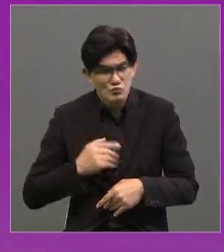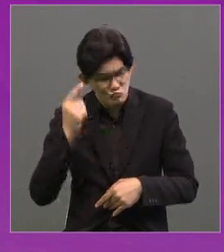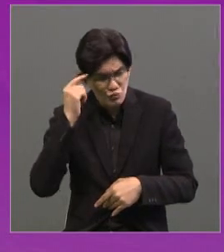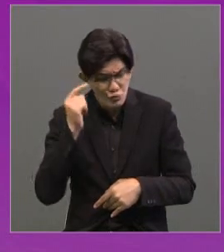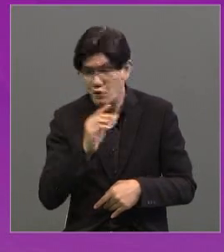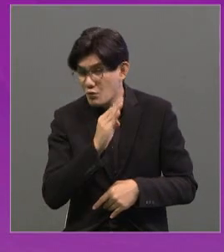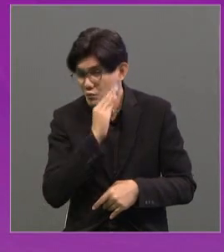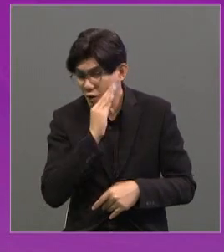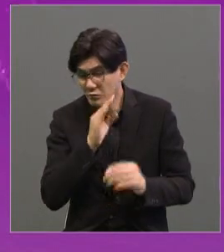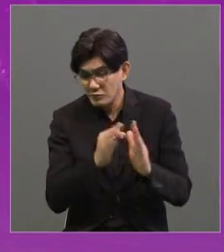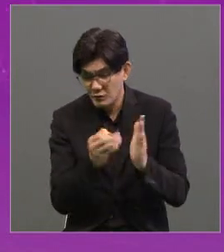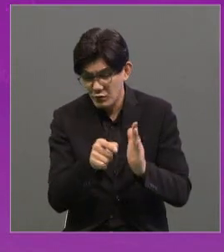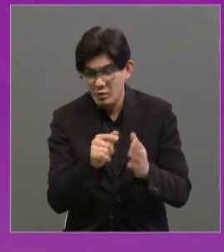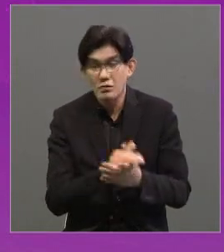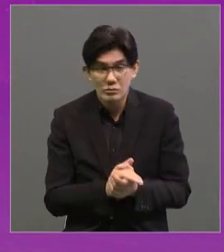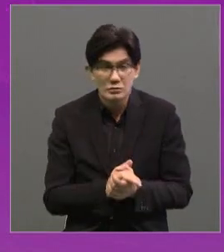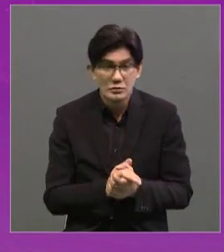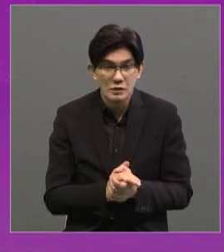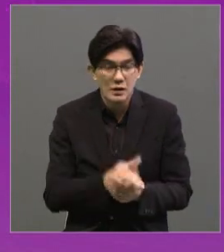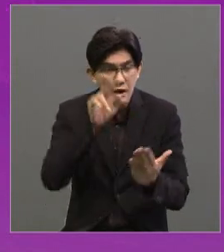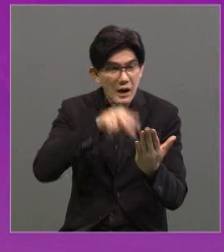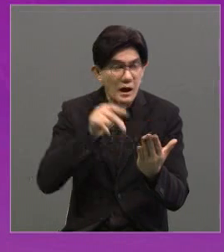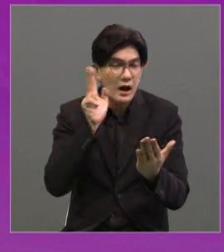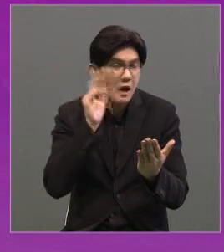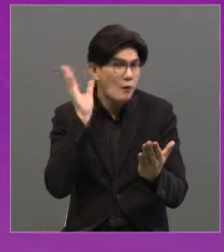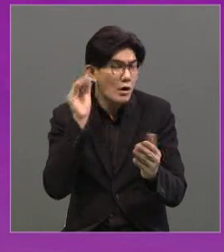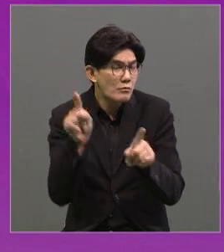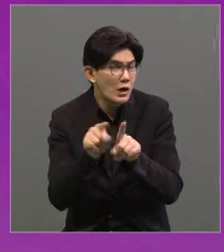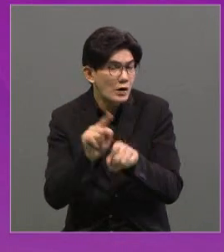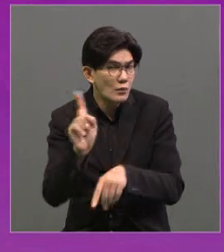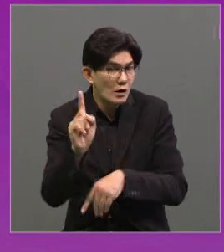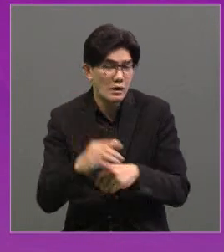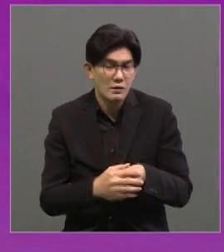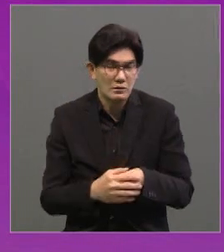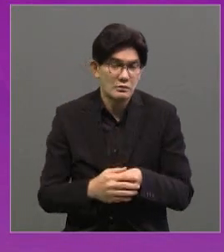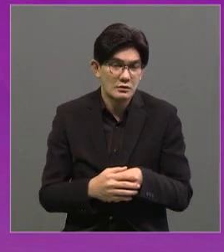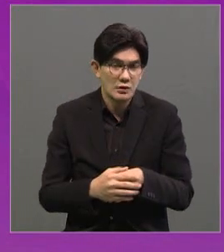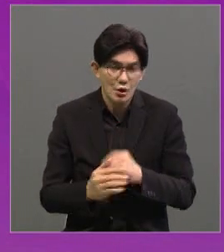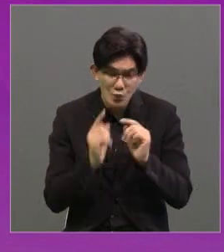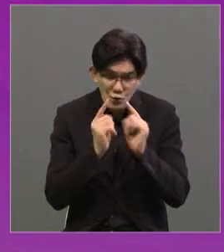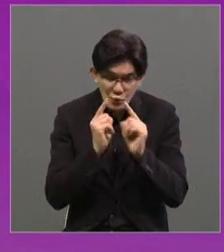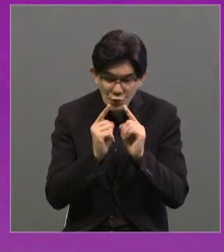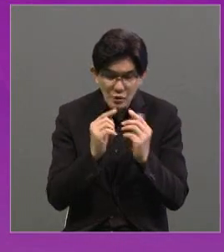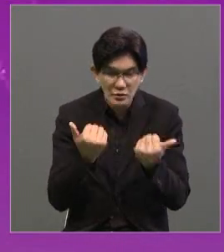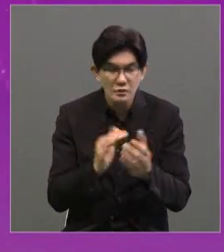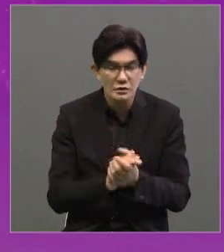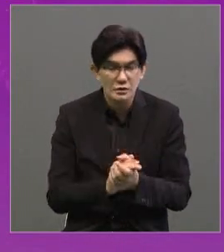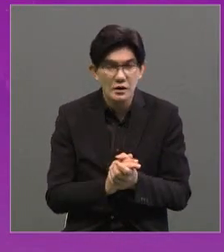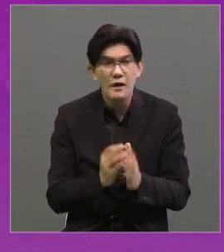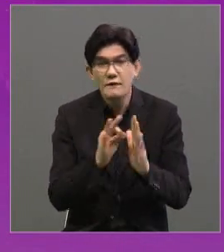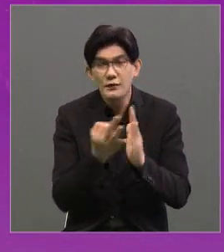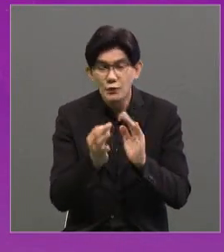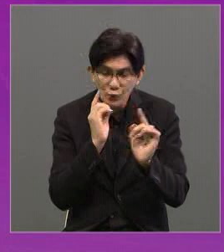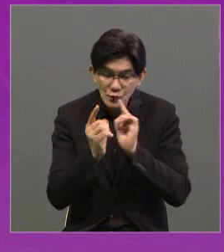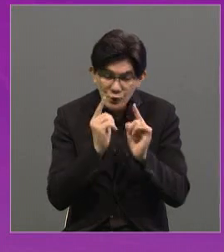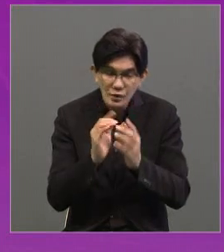ระมัดระวังนะคะเพราะว่าเท่าที่เราไปอ่านข่าวหรือว่าเท่าที่ฟังเนี่ยเขาบอกว่าคือในระหว่างที่คุยกันเนี่ยพอคุยกันทาง inboxทาง